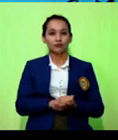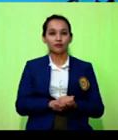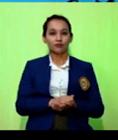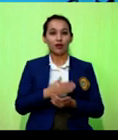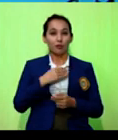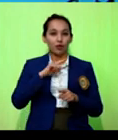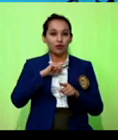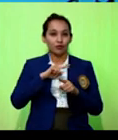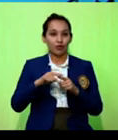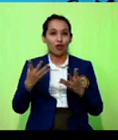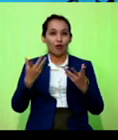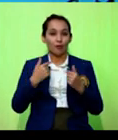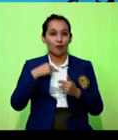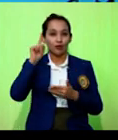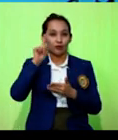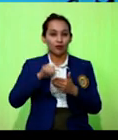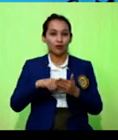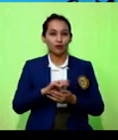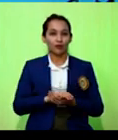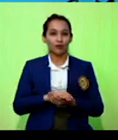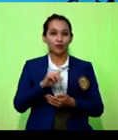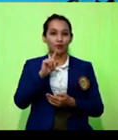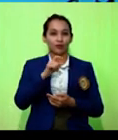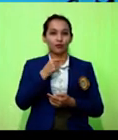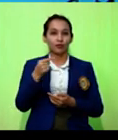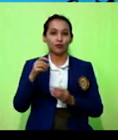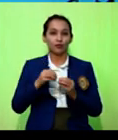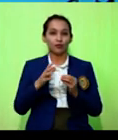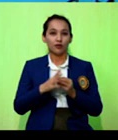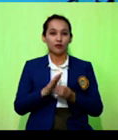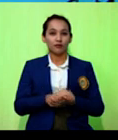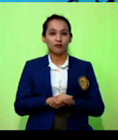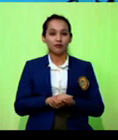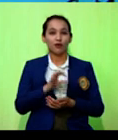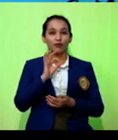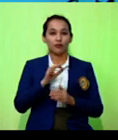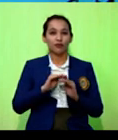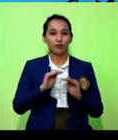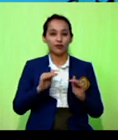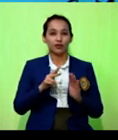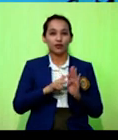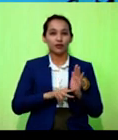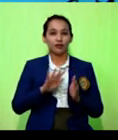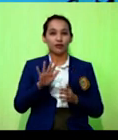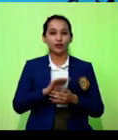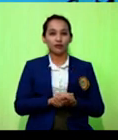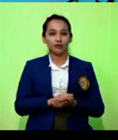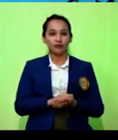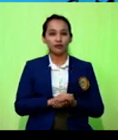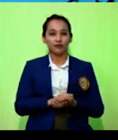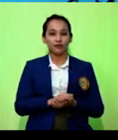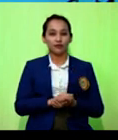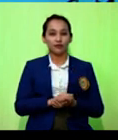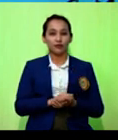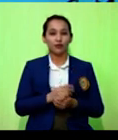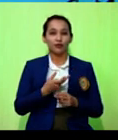Mendan tez yechayotganingizga ishonaman. 100 va 15 sonlarning ayirmasi to'g'ri bolajonlar 85. Bu